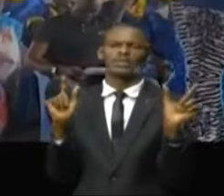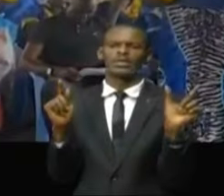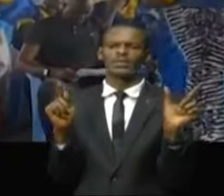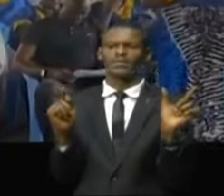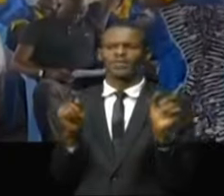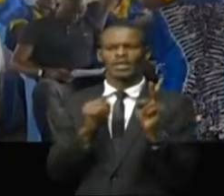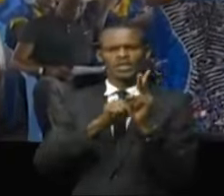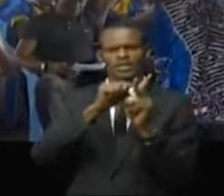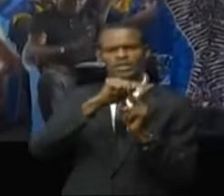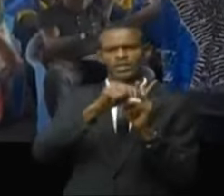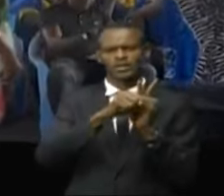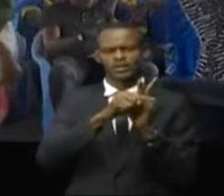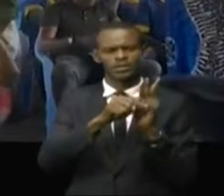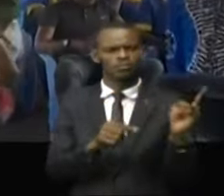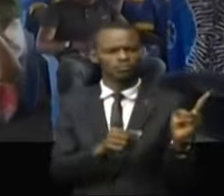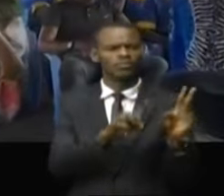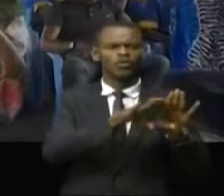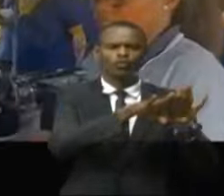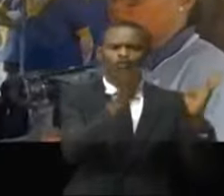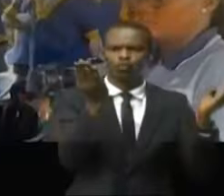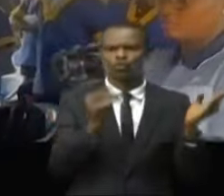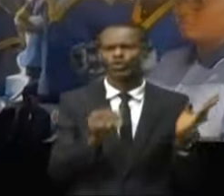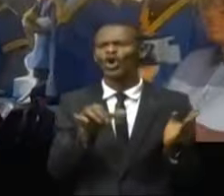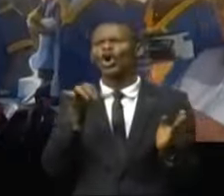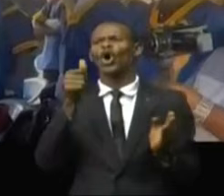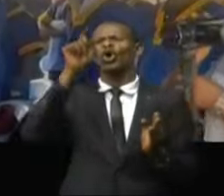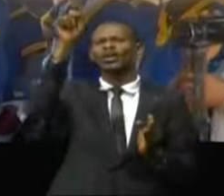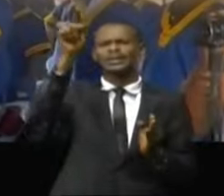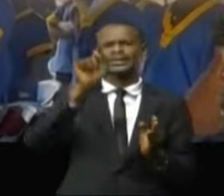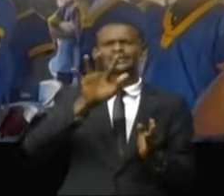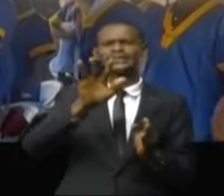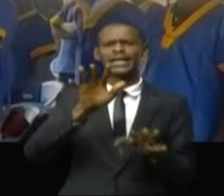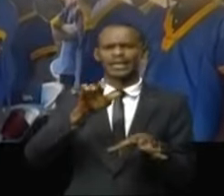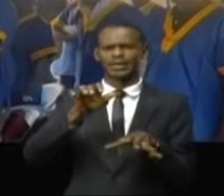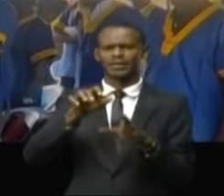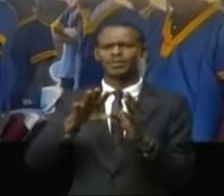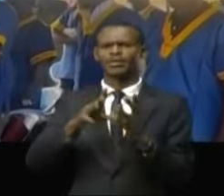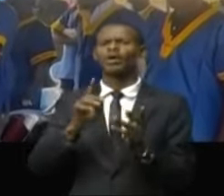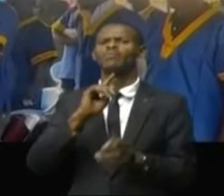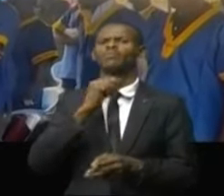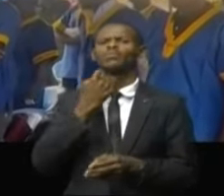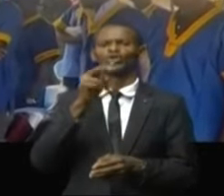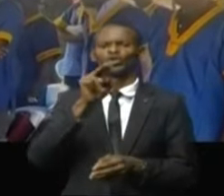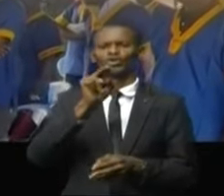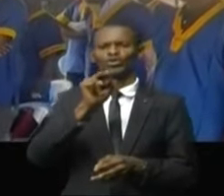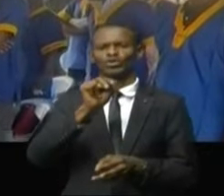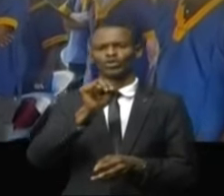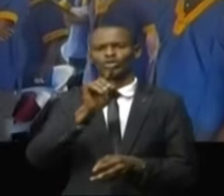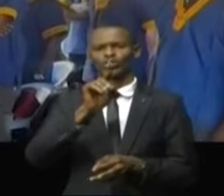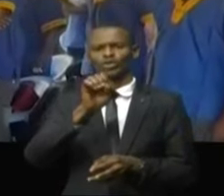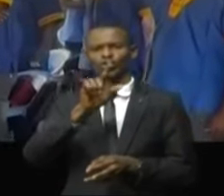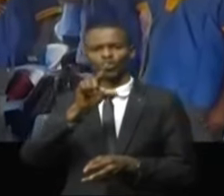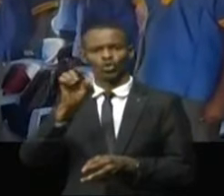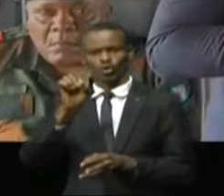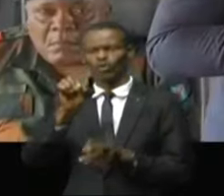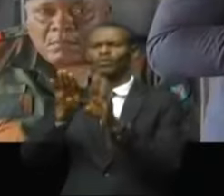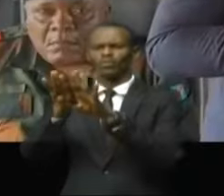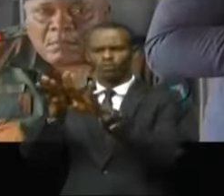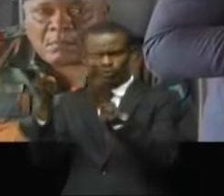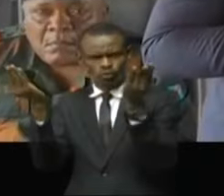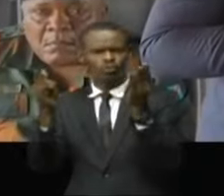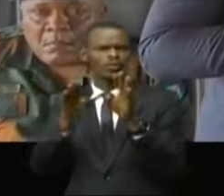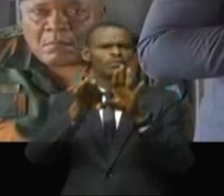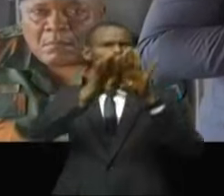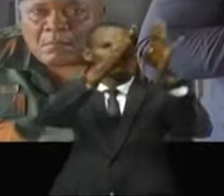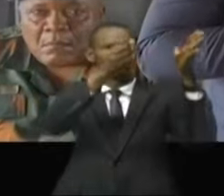la prison de Ndolo, où il a assisté à la libération des 5 membres de Bundia Congo et de 18 adeptes du prophète Joseph Mukungubila. Dans son speech, le